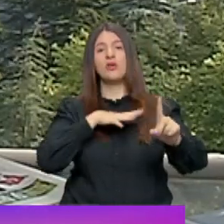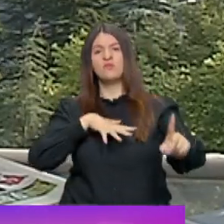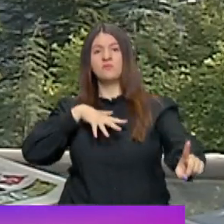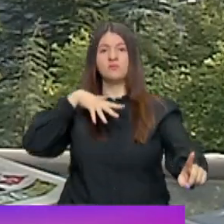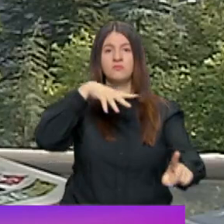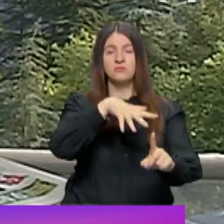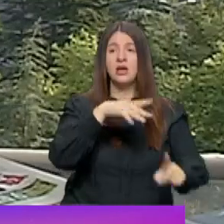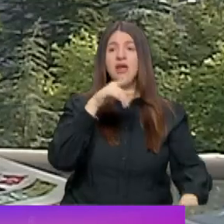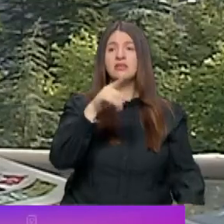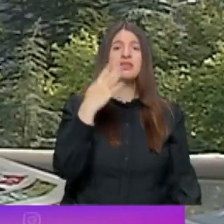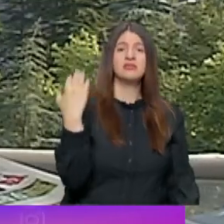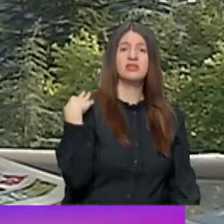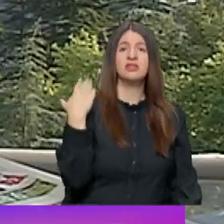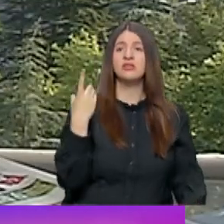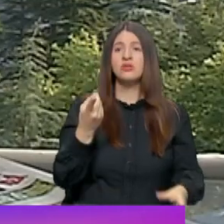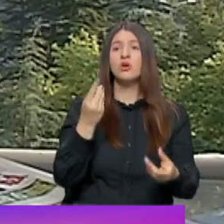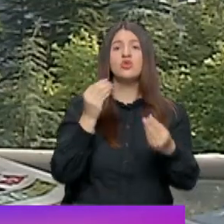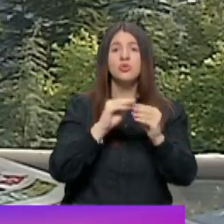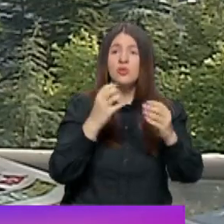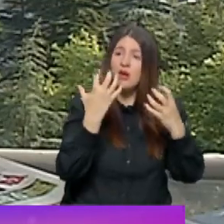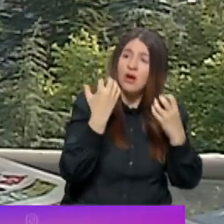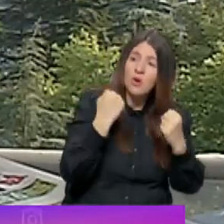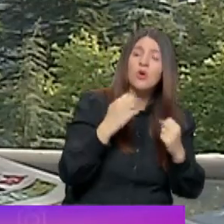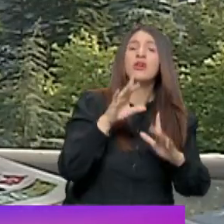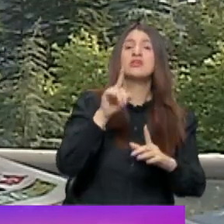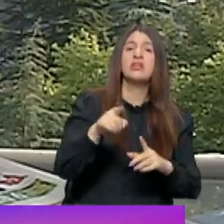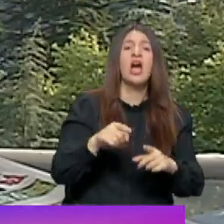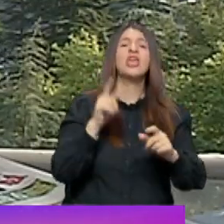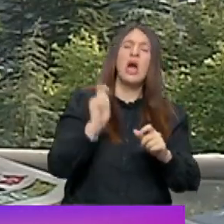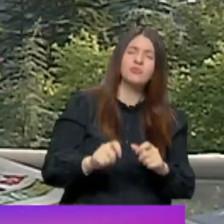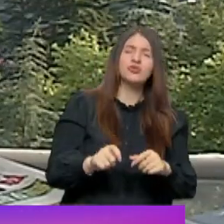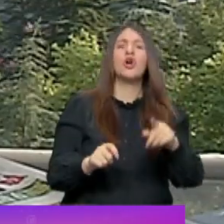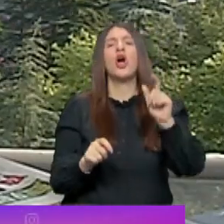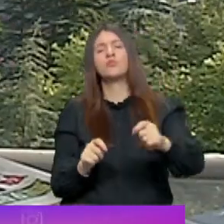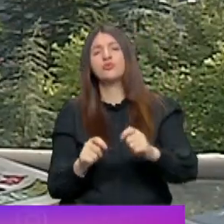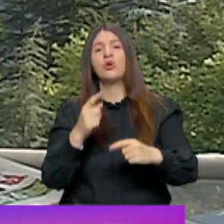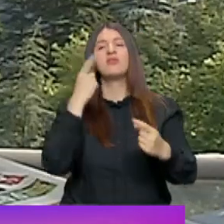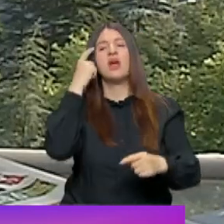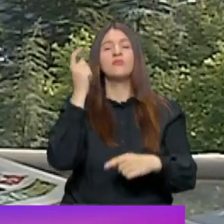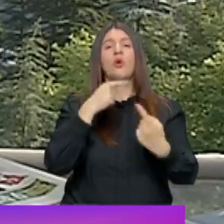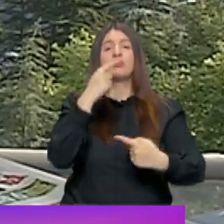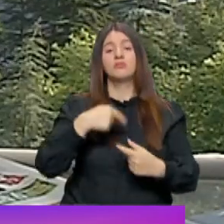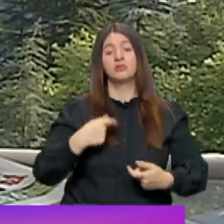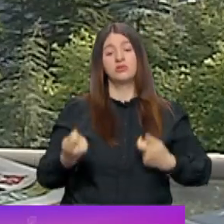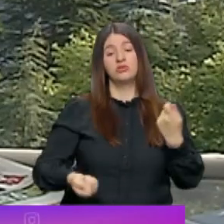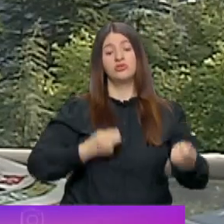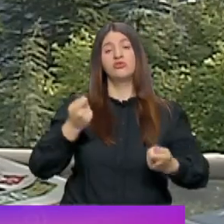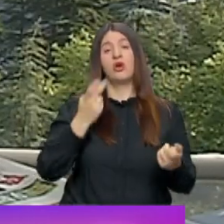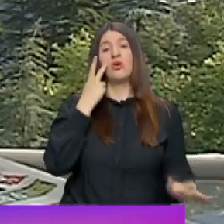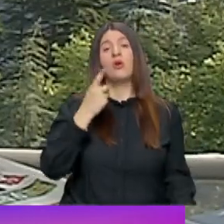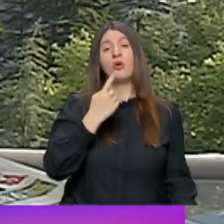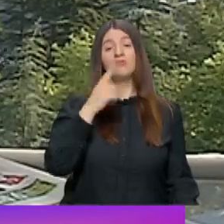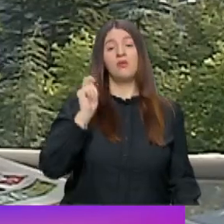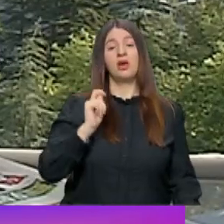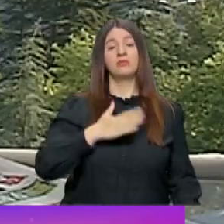yüklendi ve sizin sırtınızda yumurta küfesi yok. Siz Jack'lerle, Jack'larla, tahminlerle konuşursunuz. Biz icraatlarımızla konuşuruz